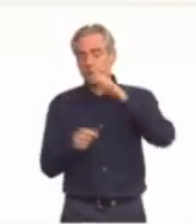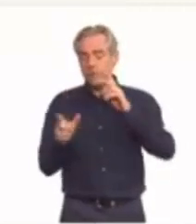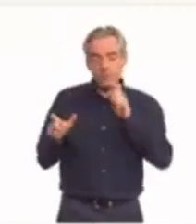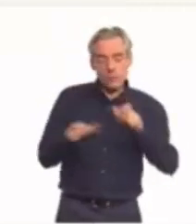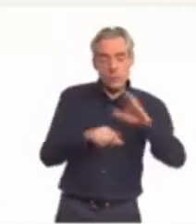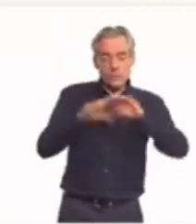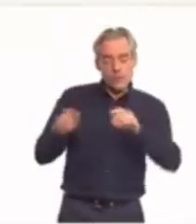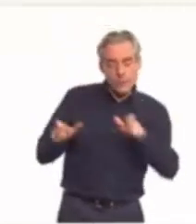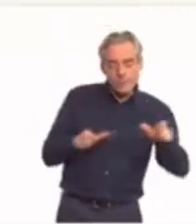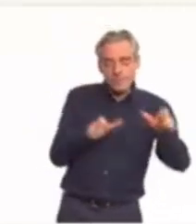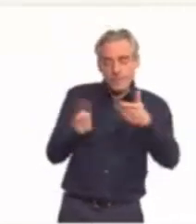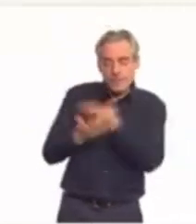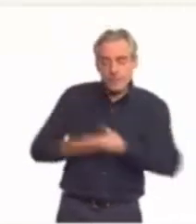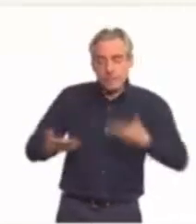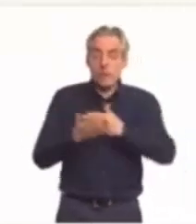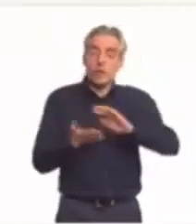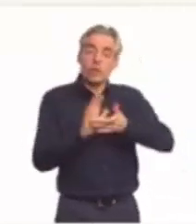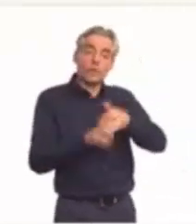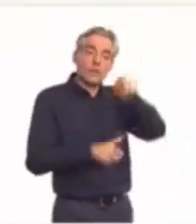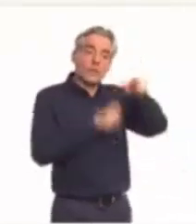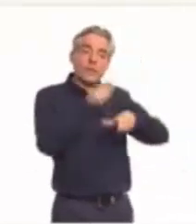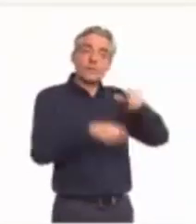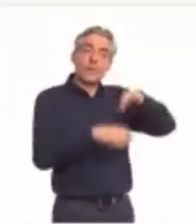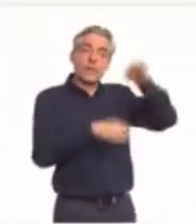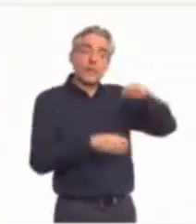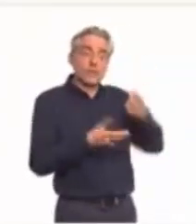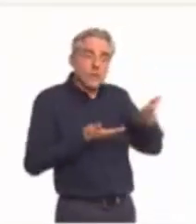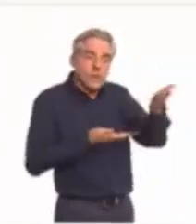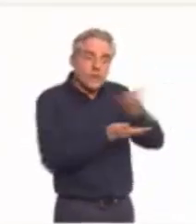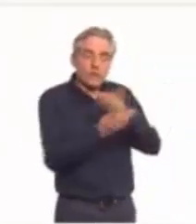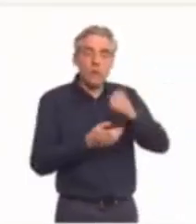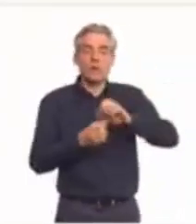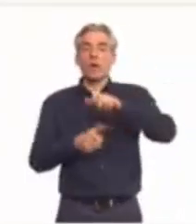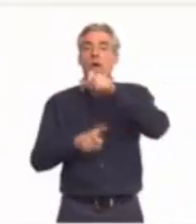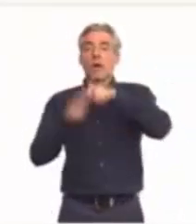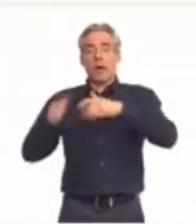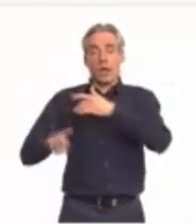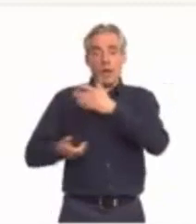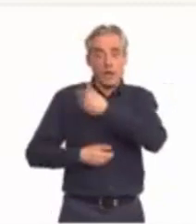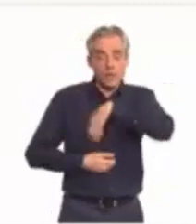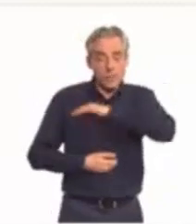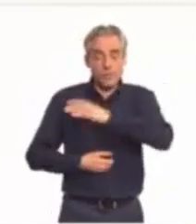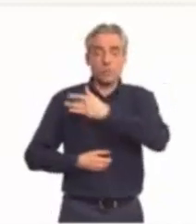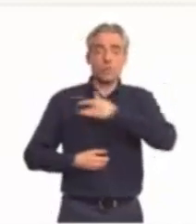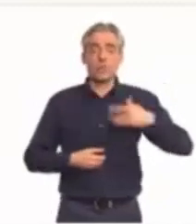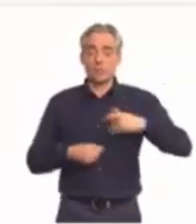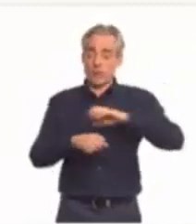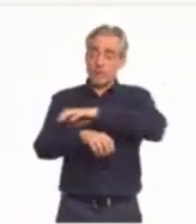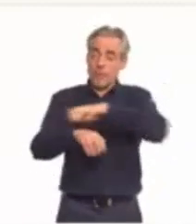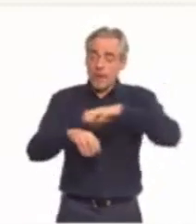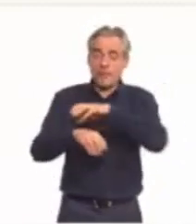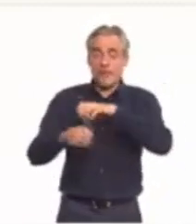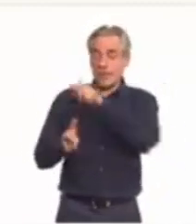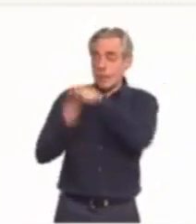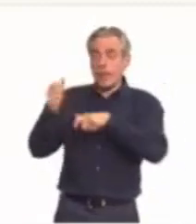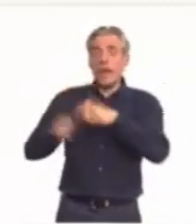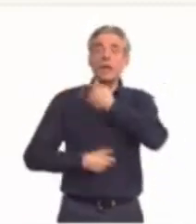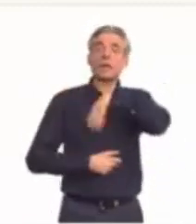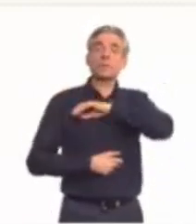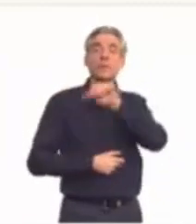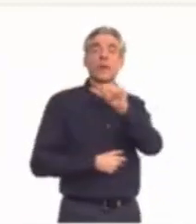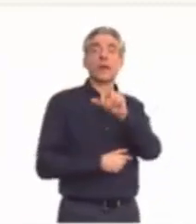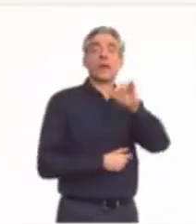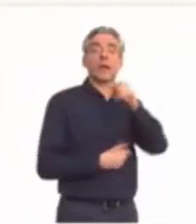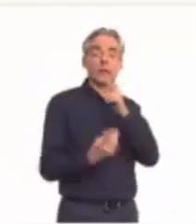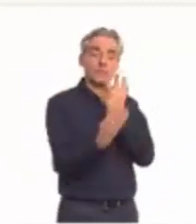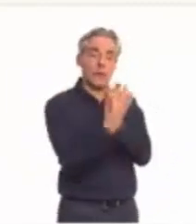situation, échanger avec l'ensemble des élus du territoire, les acteurs de santé, le préfet, les responsables de l'agence